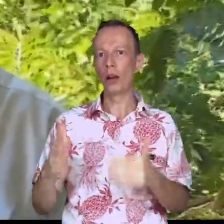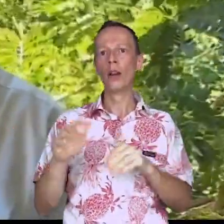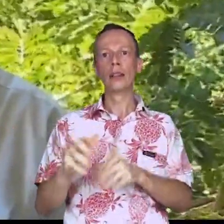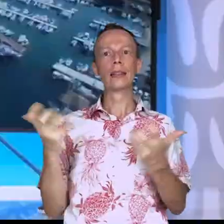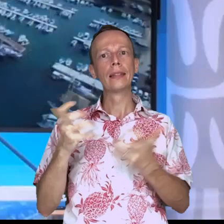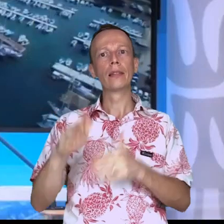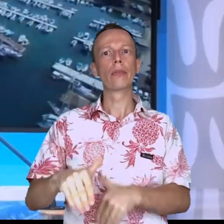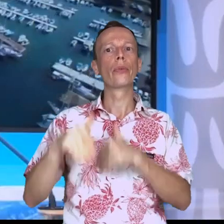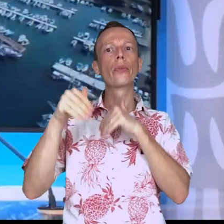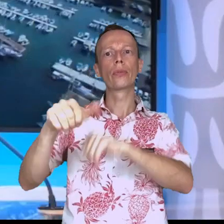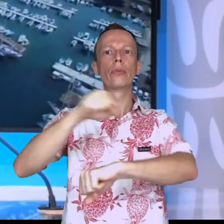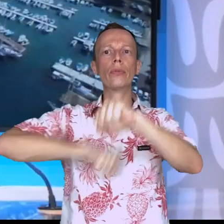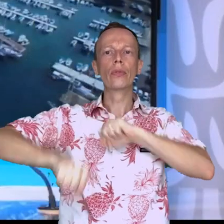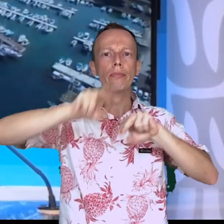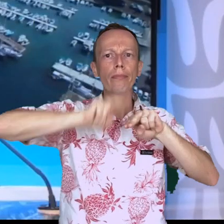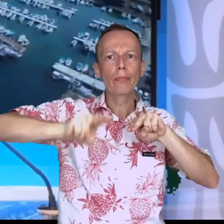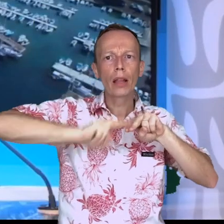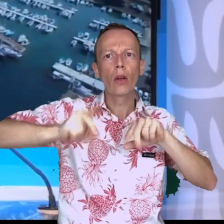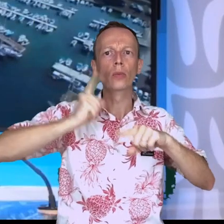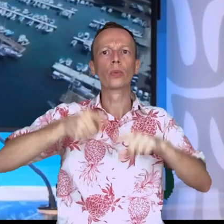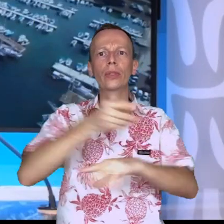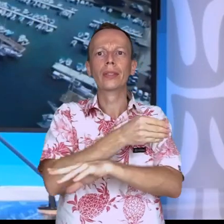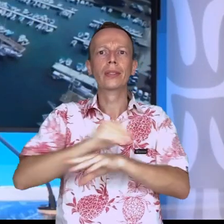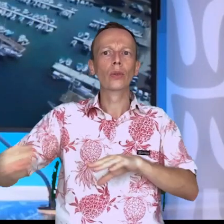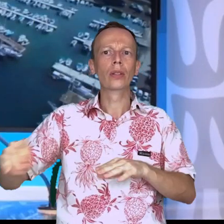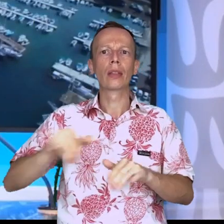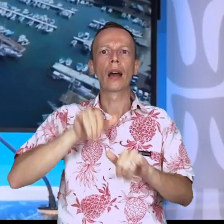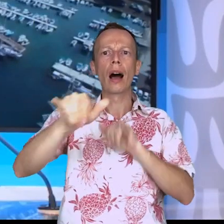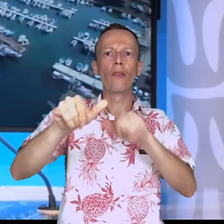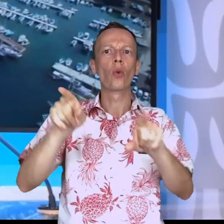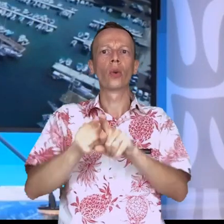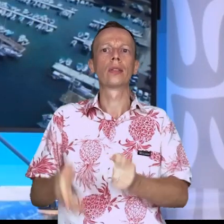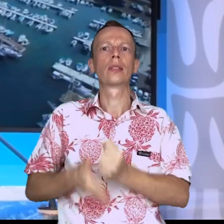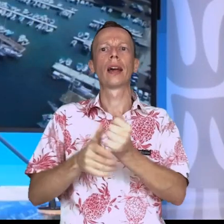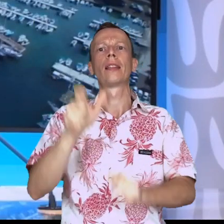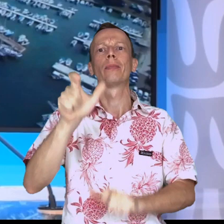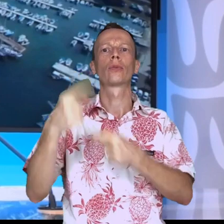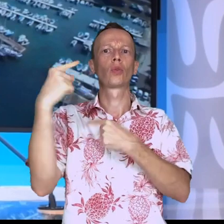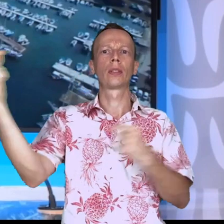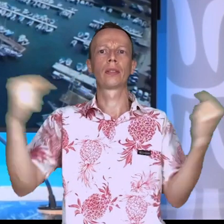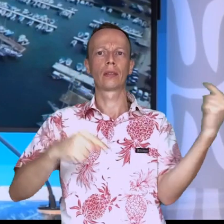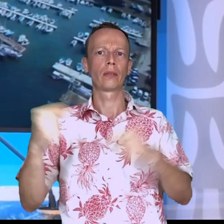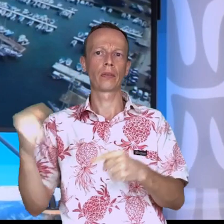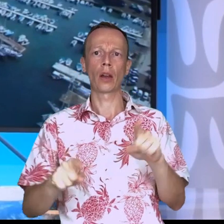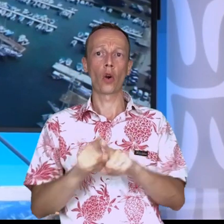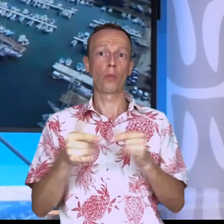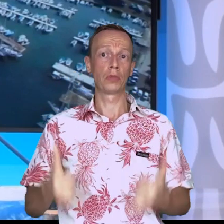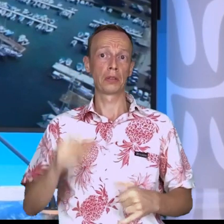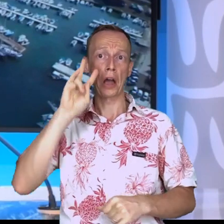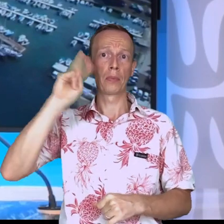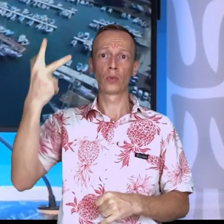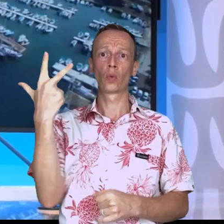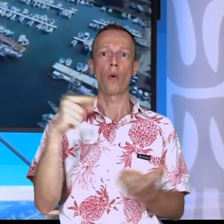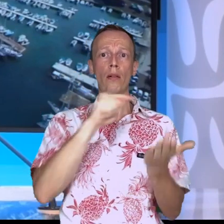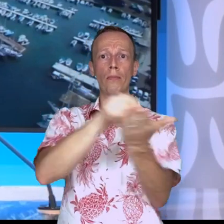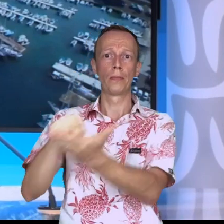aéroports. Au chapitre social, vous le savez, le préavis de grève déposé vendredi dernier par les syndicats Haut-Orima, la